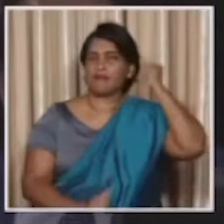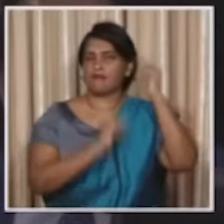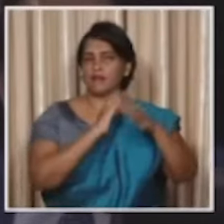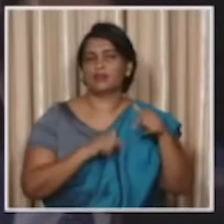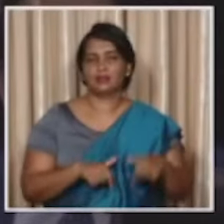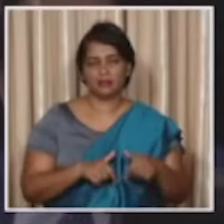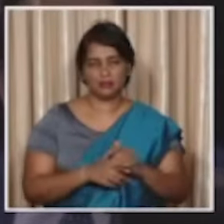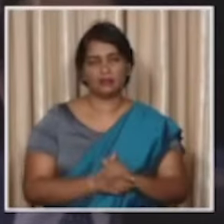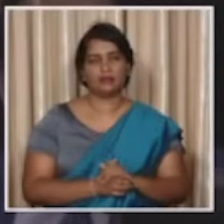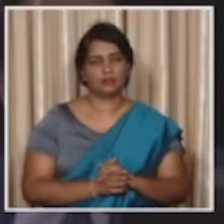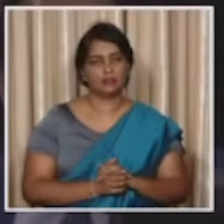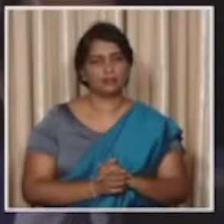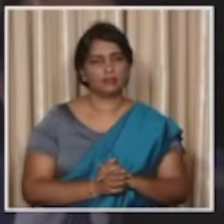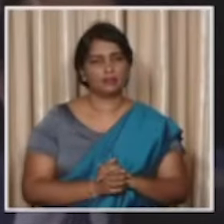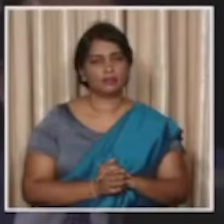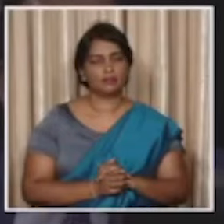කරනවා